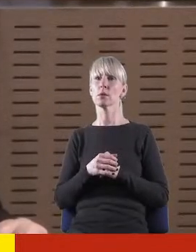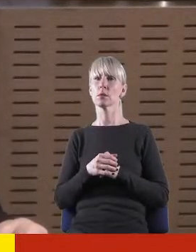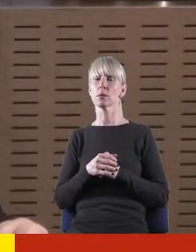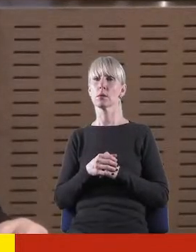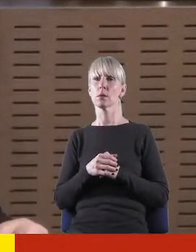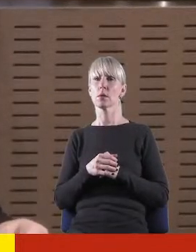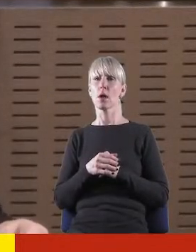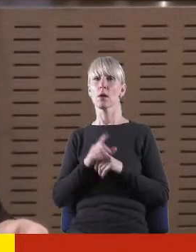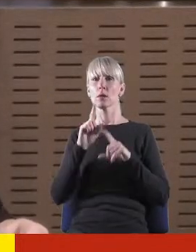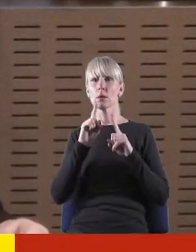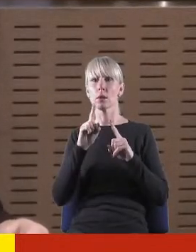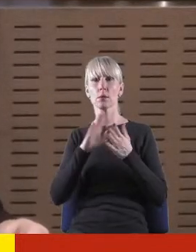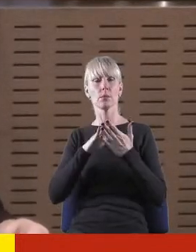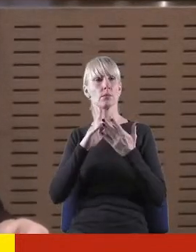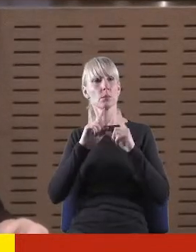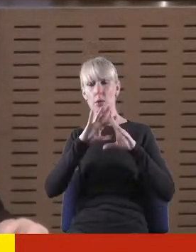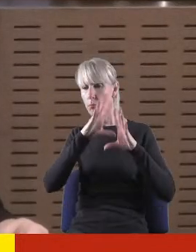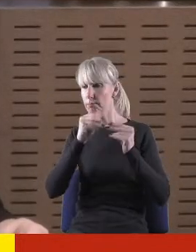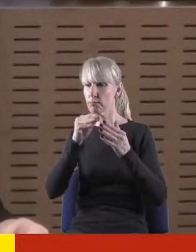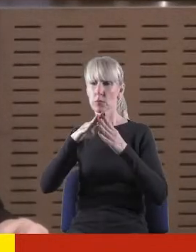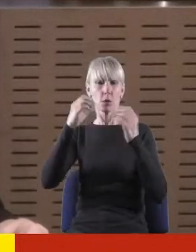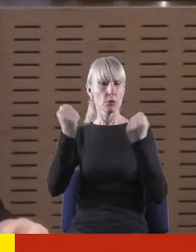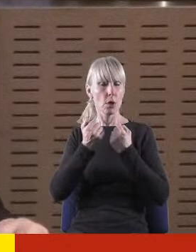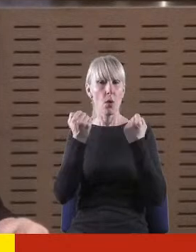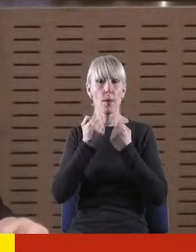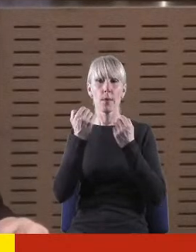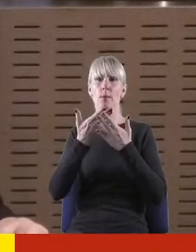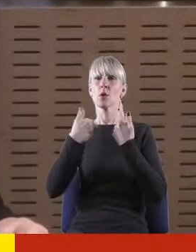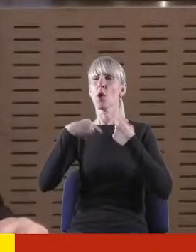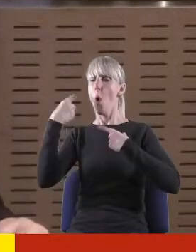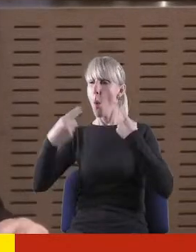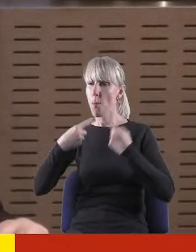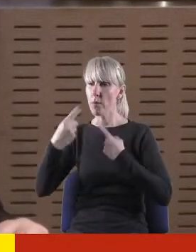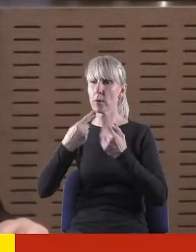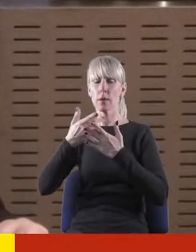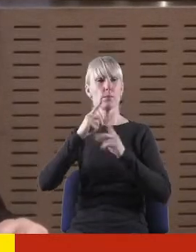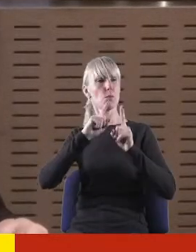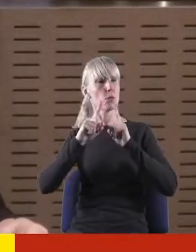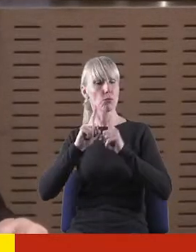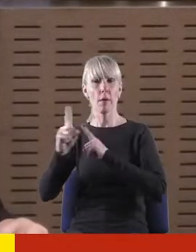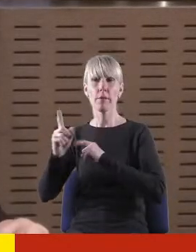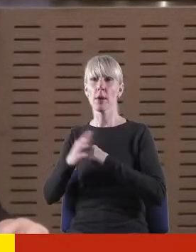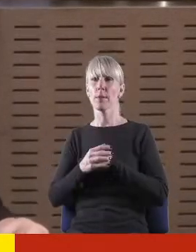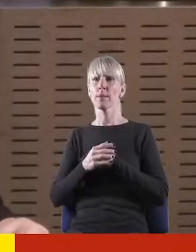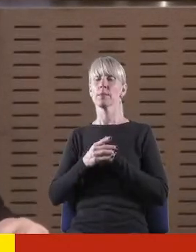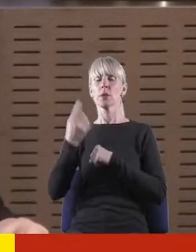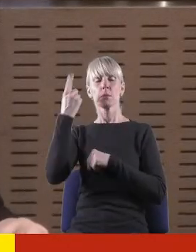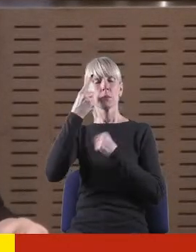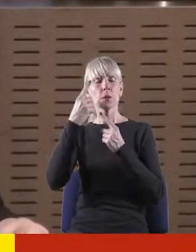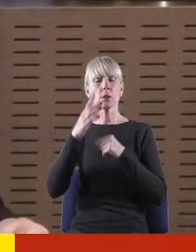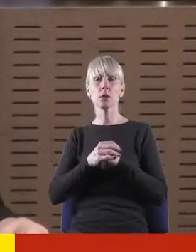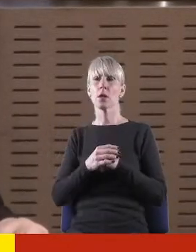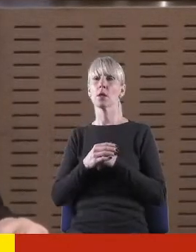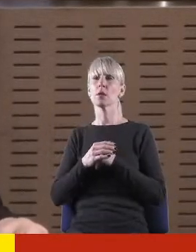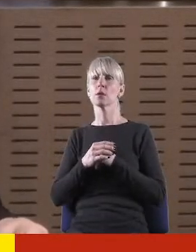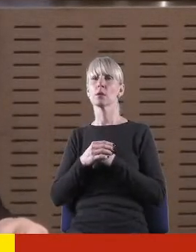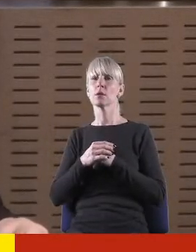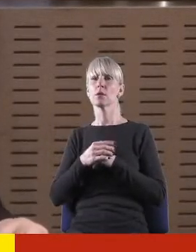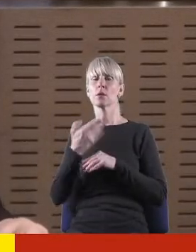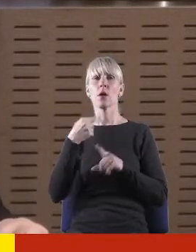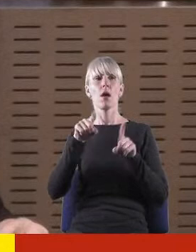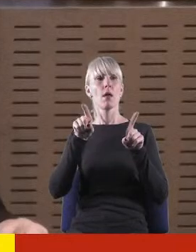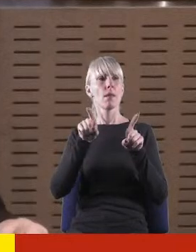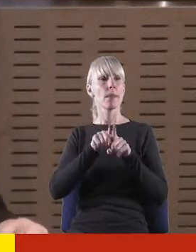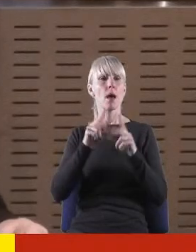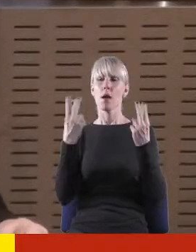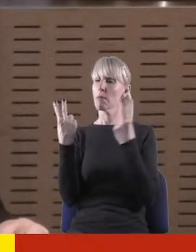się przebija, bez przerwy o tym mówimy i myślę, że z jednakową sumiennością,